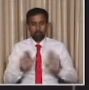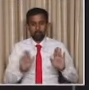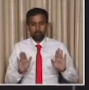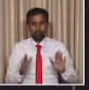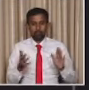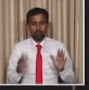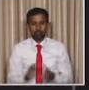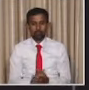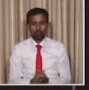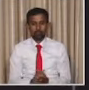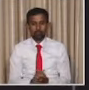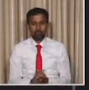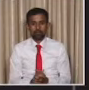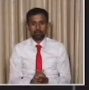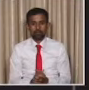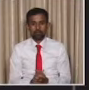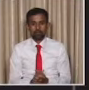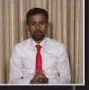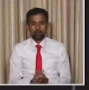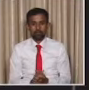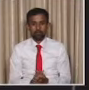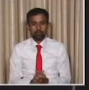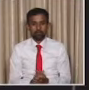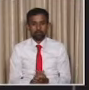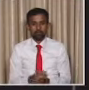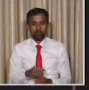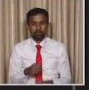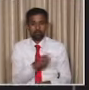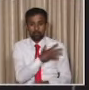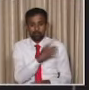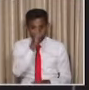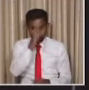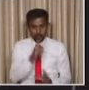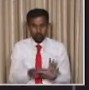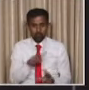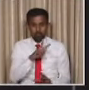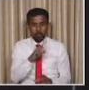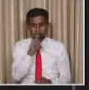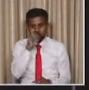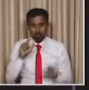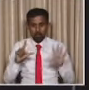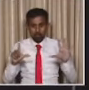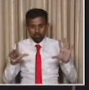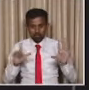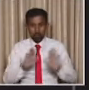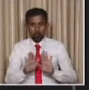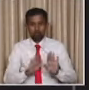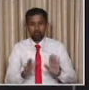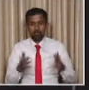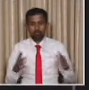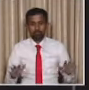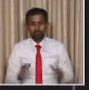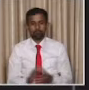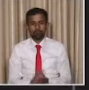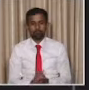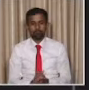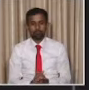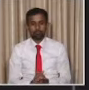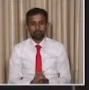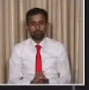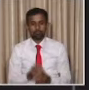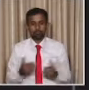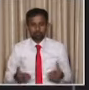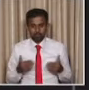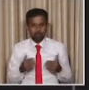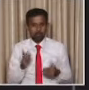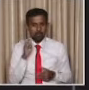kala tibenawa Gotabaya Rajapaksa janadhipathituma urdu 2 maasa 7k merata palne kala tibenawa